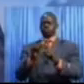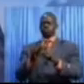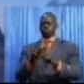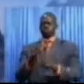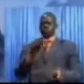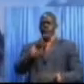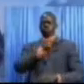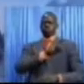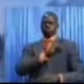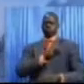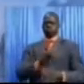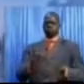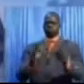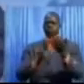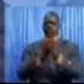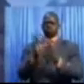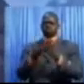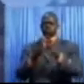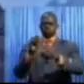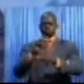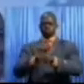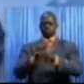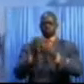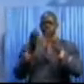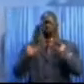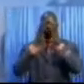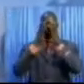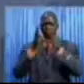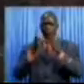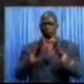à l'exploitation des barrages. Yolande Lompo.